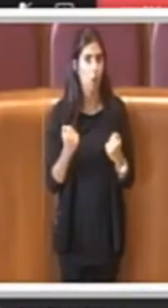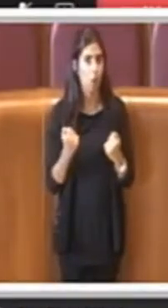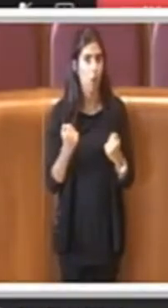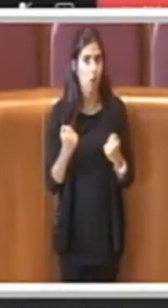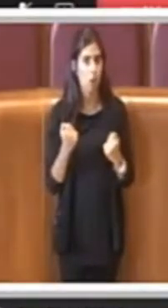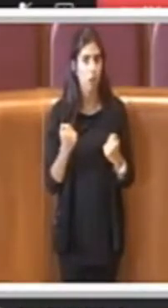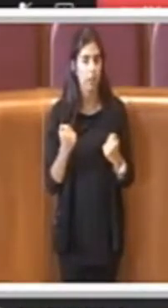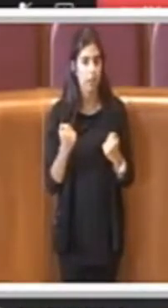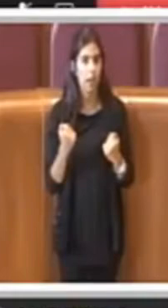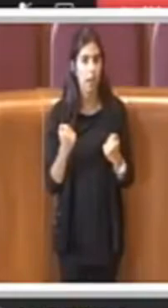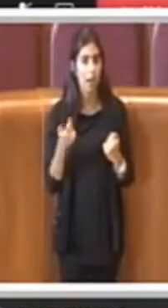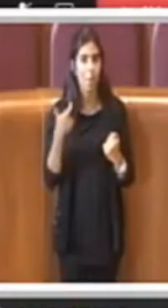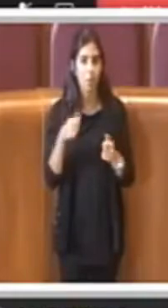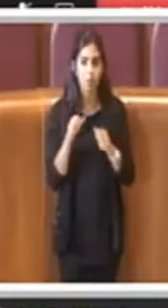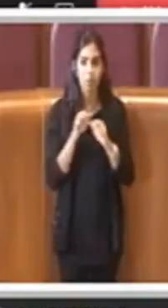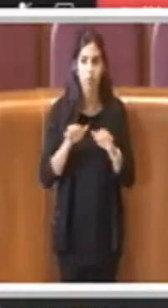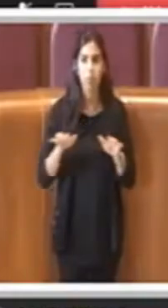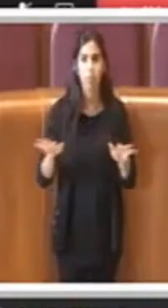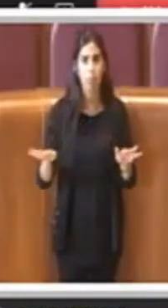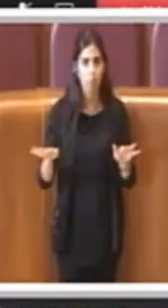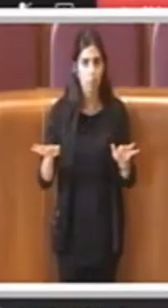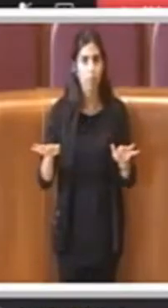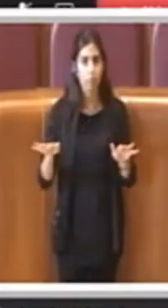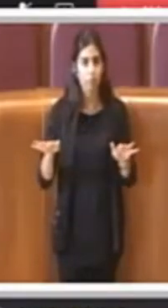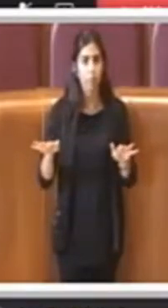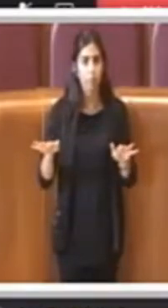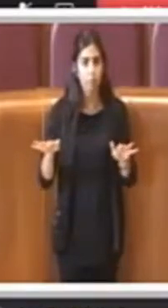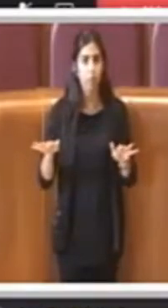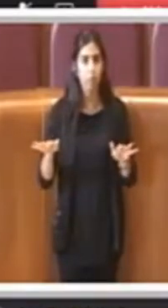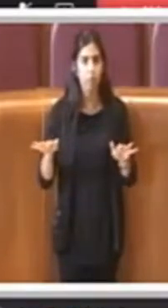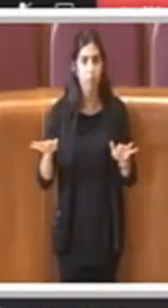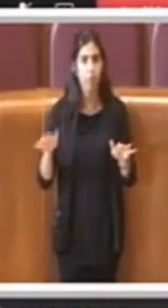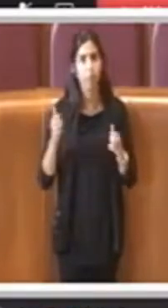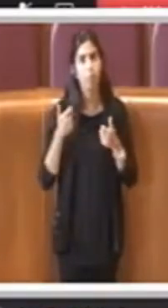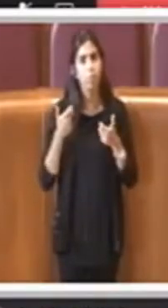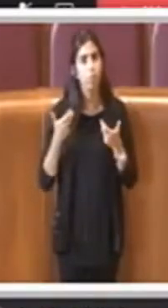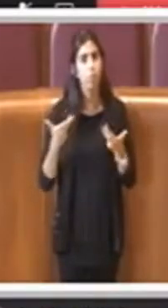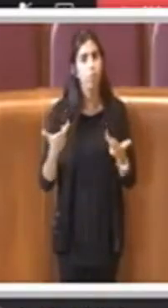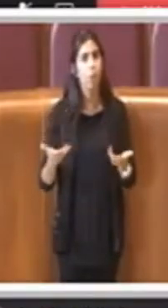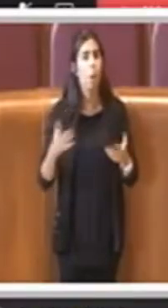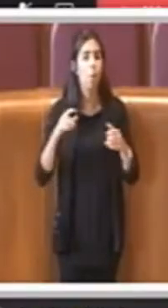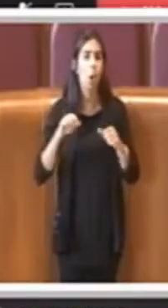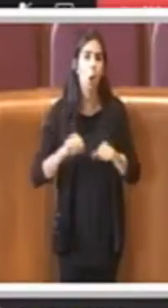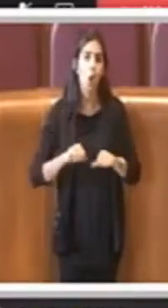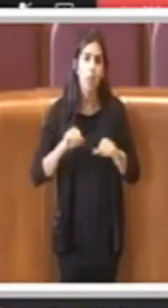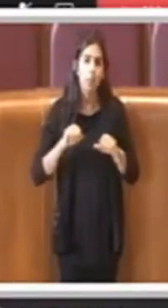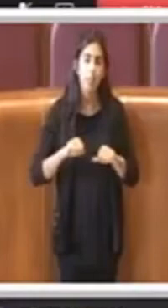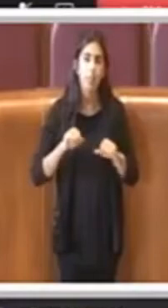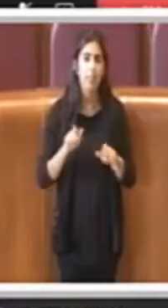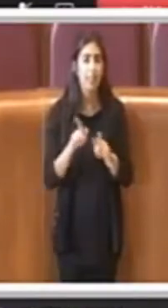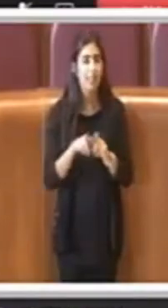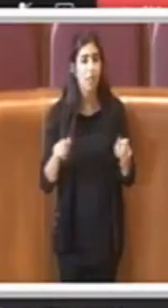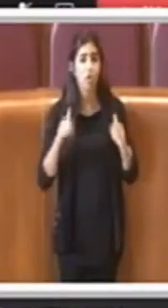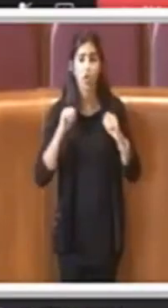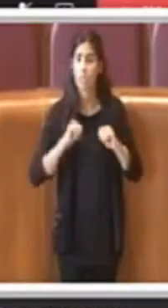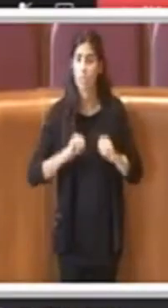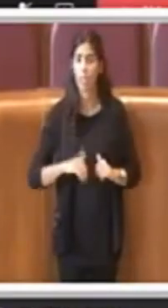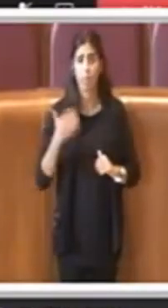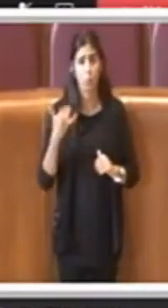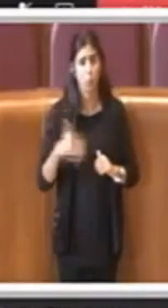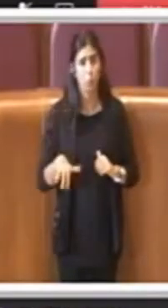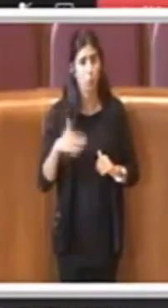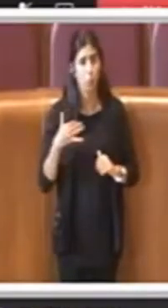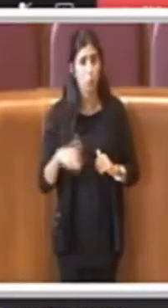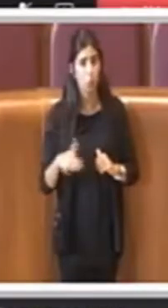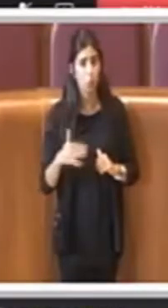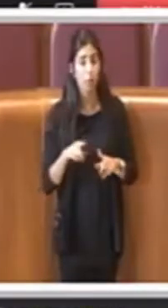si estende a decine, centinaia, anche possibili potenziali di migliaia di cittadini, di persone che